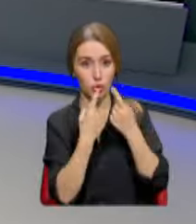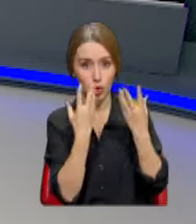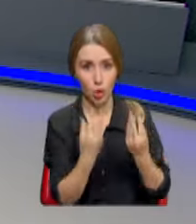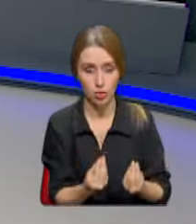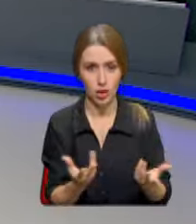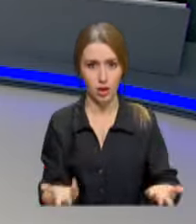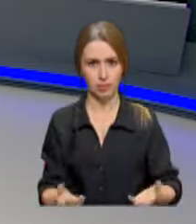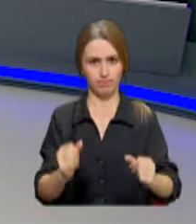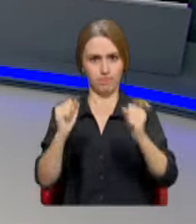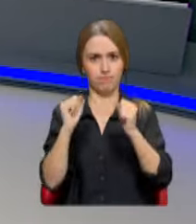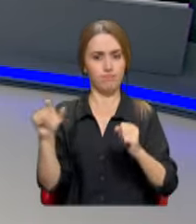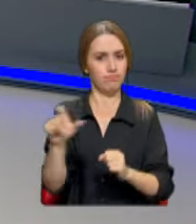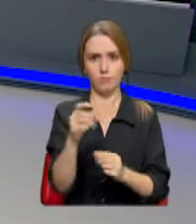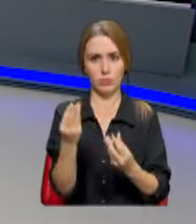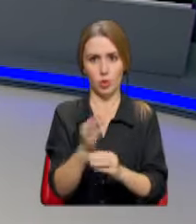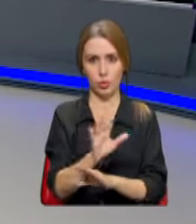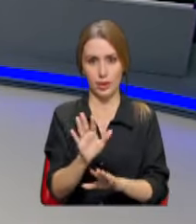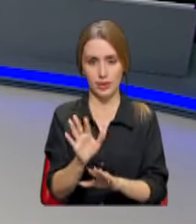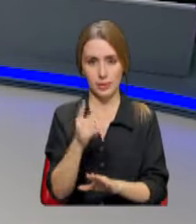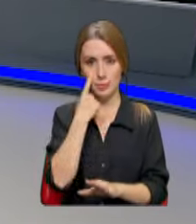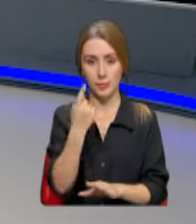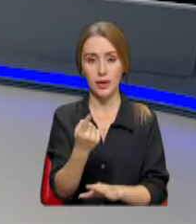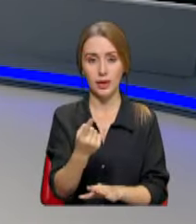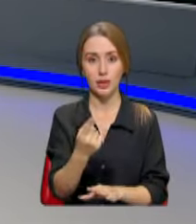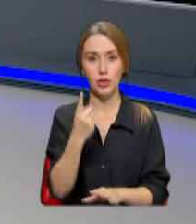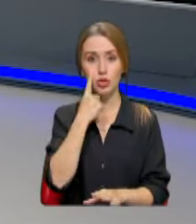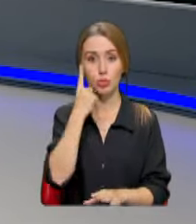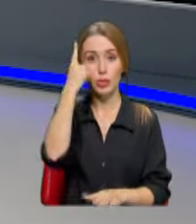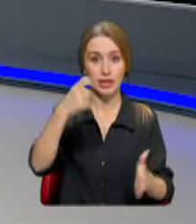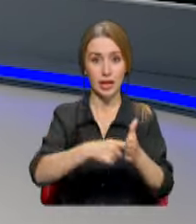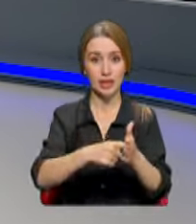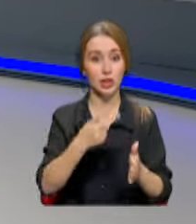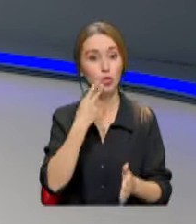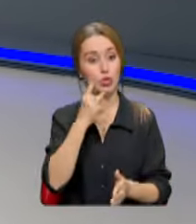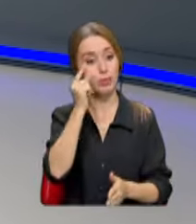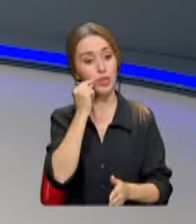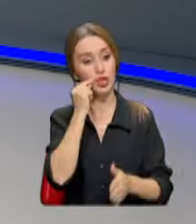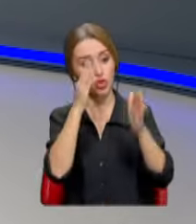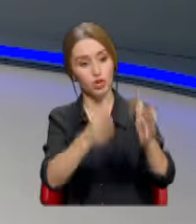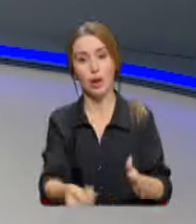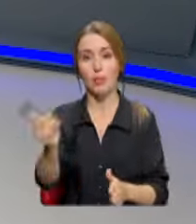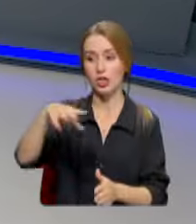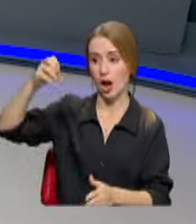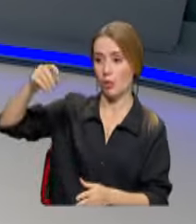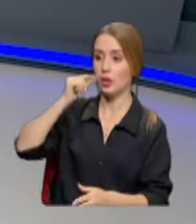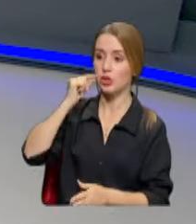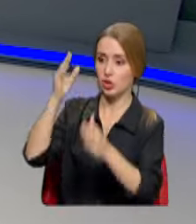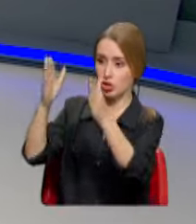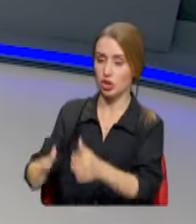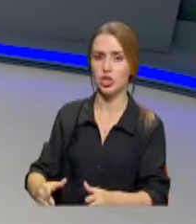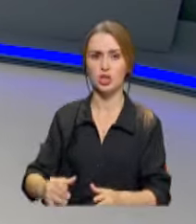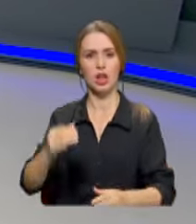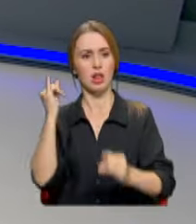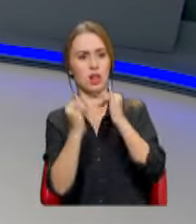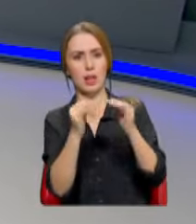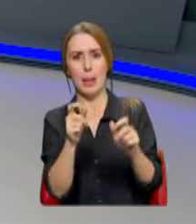bu kadar sert laflar edilmez kendisine. Bakın, Cumhurbaşkanı adına konuşan birine başka bir AK Partili Sorosçu diyebilir